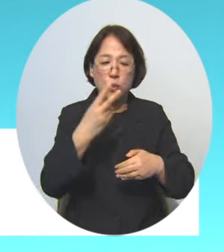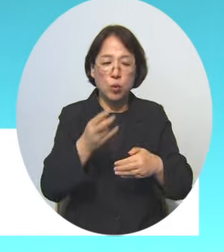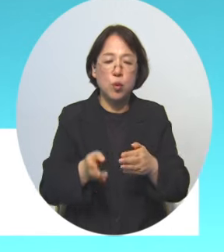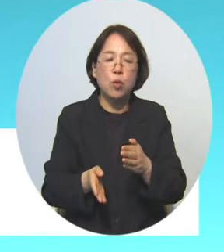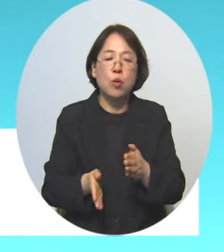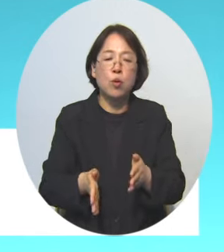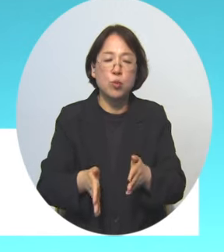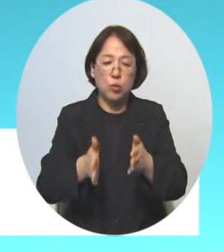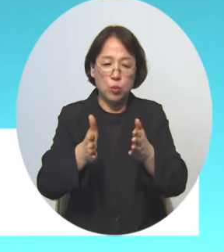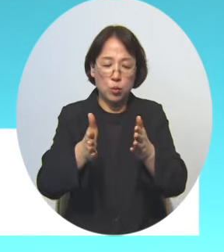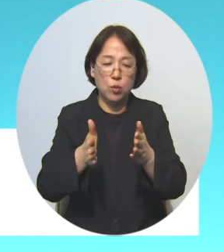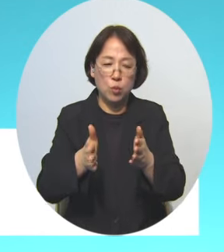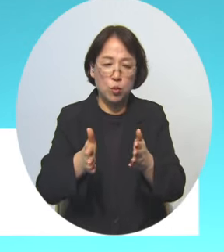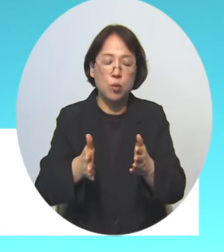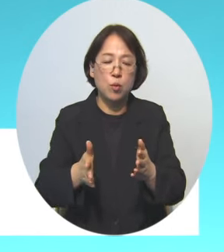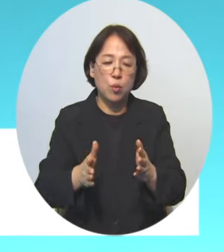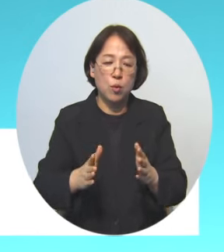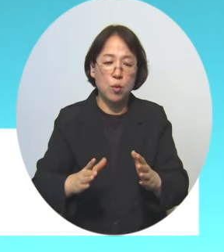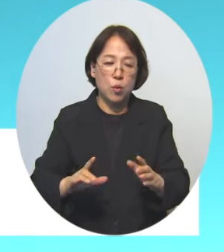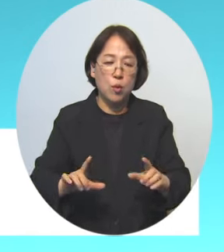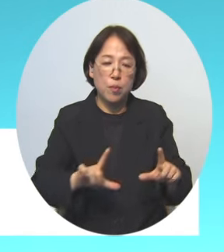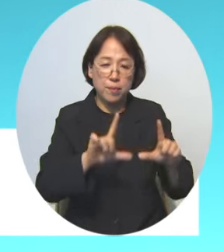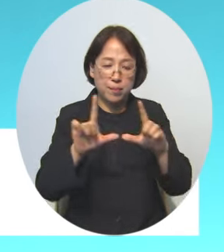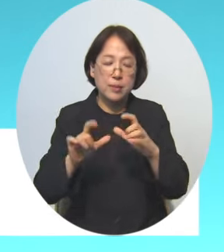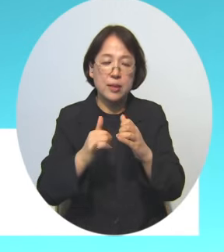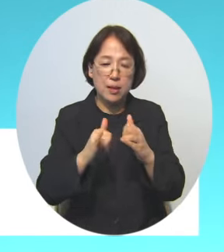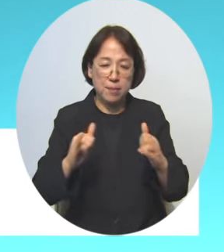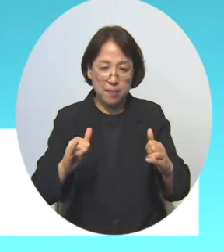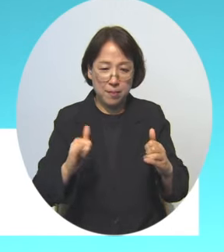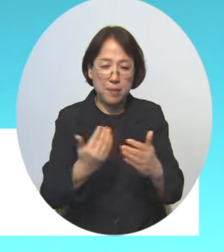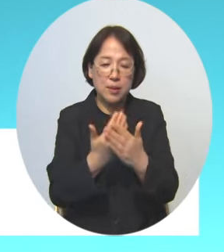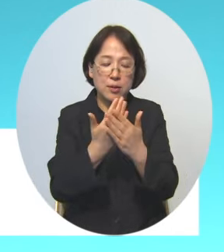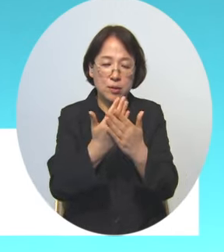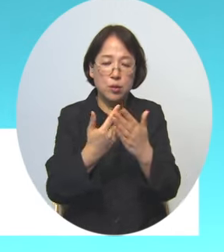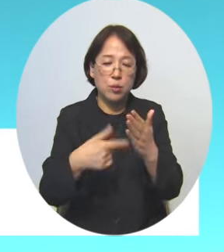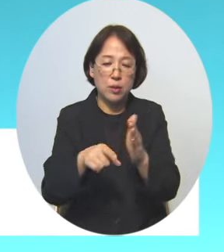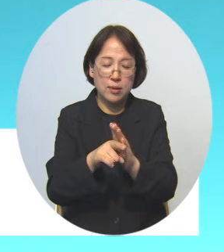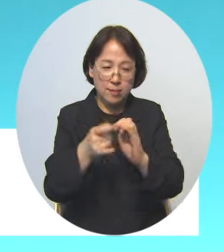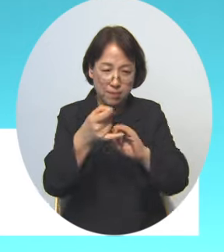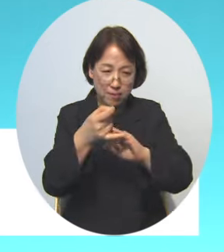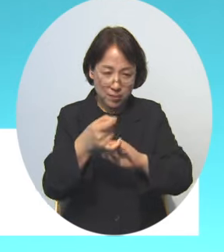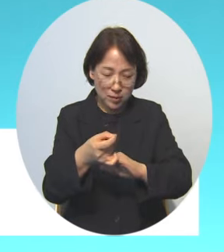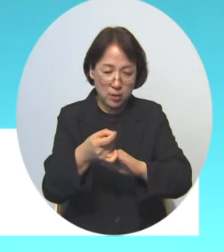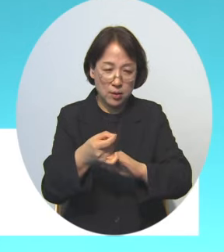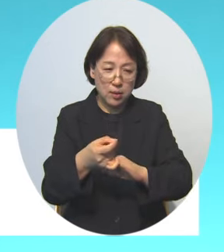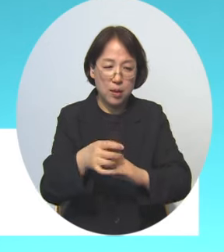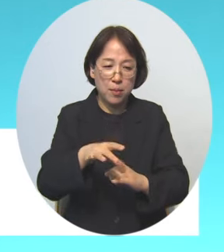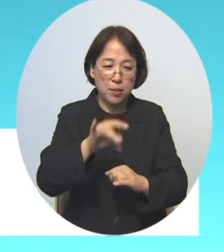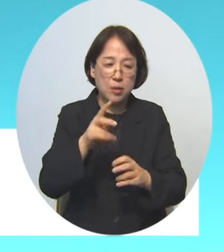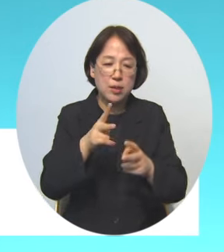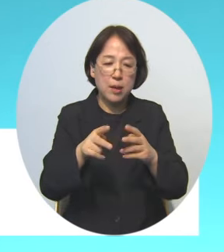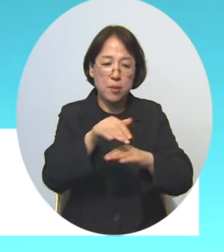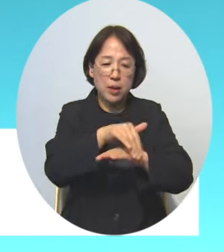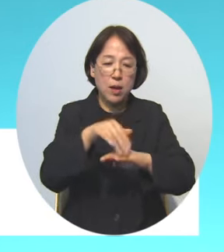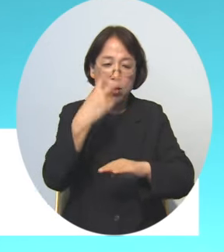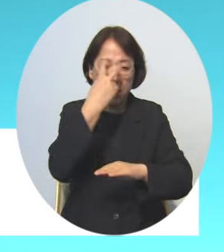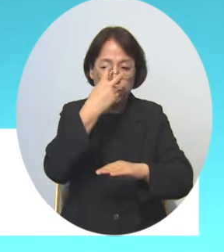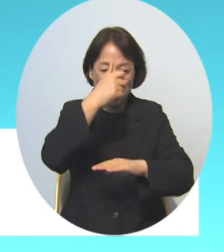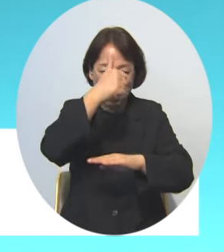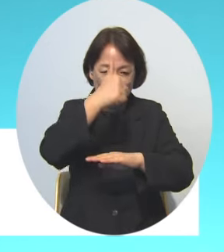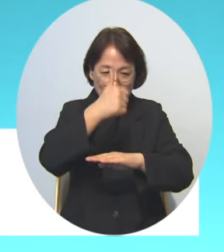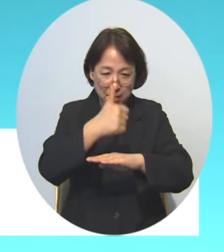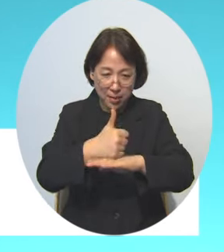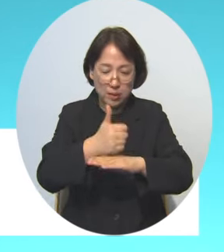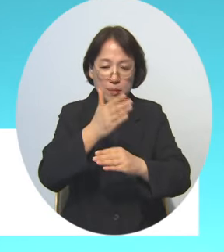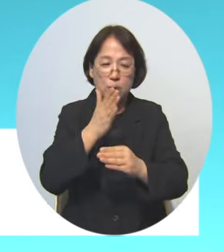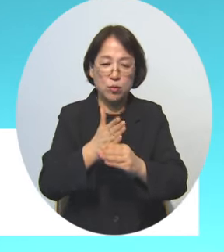또 도민들의 삶의 질 향상에도 필수적입니다. 먼저 사업계획 검토 막바지